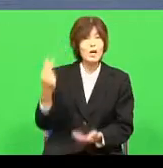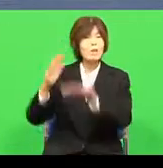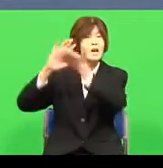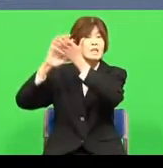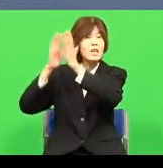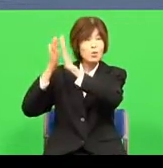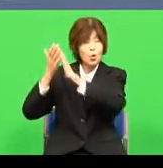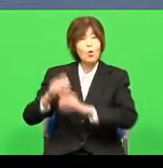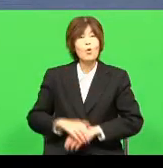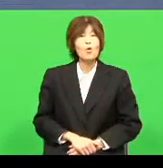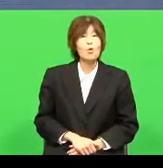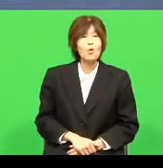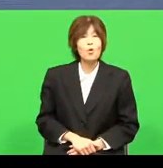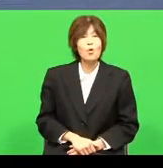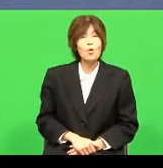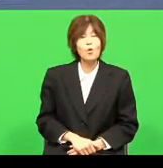平和店の